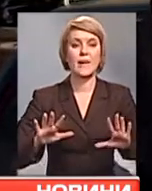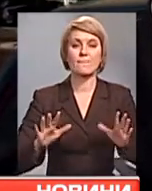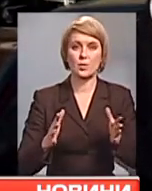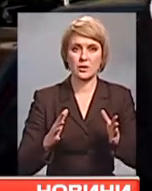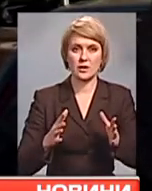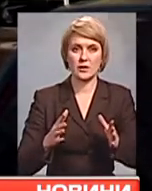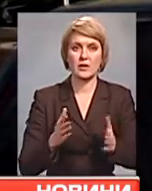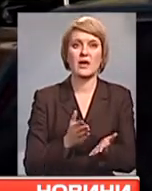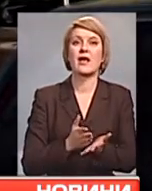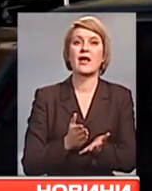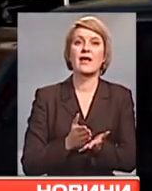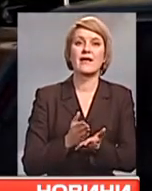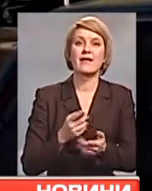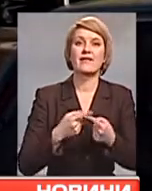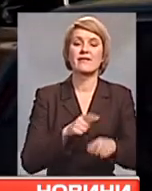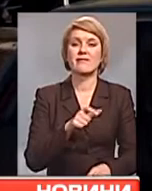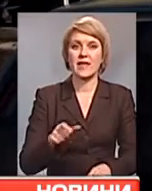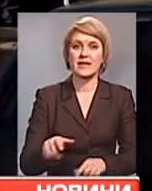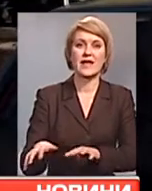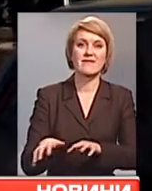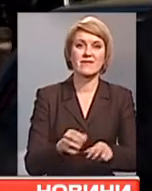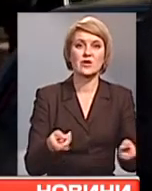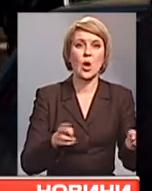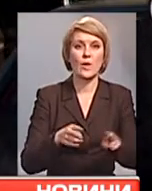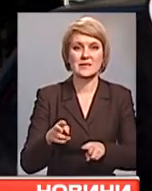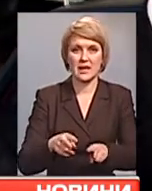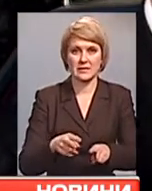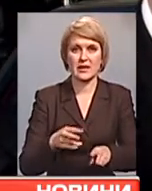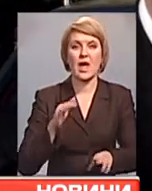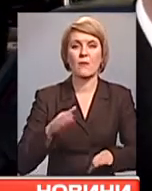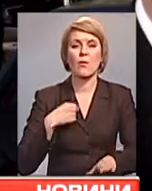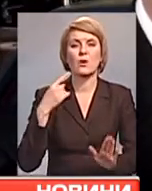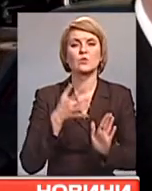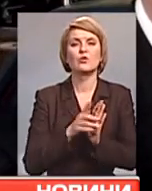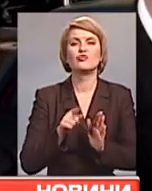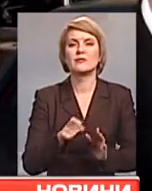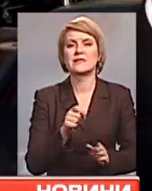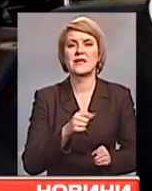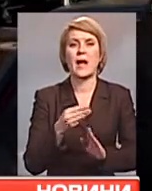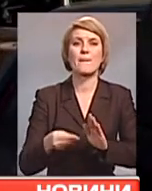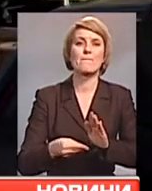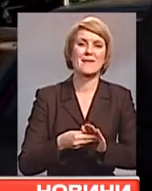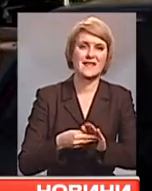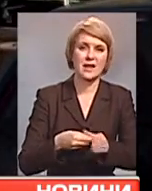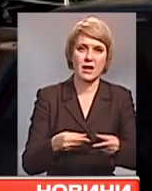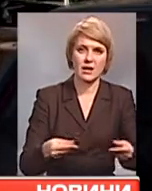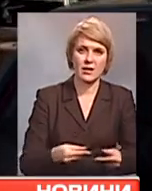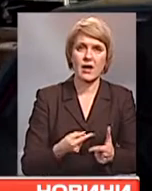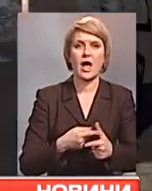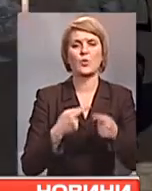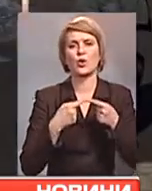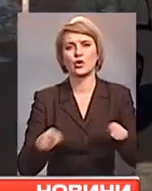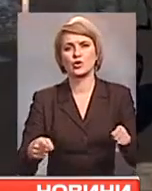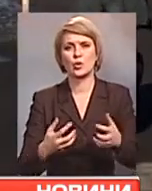ці останки, ці металеві предмети, які там залишилися. Після цього ми будемо розуміти, що це за міна, після експертизи. Міна, взривне устройство або інша